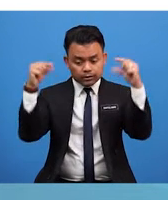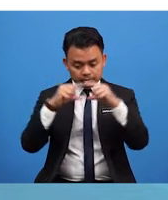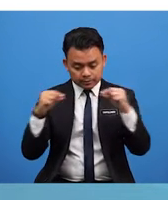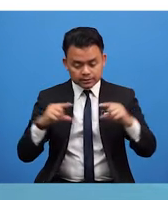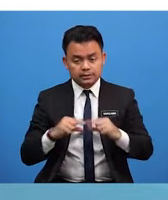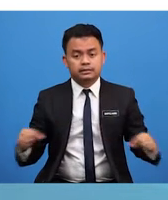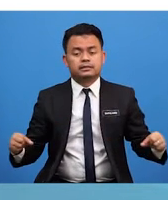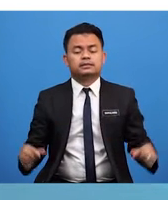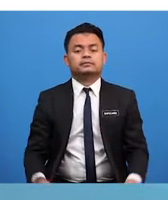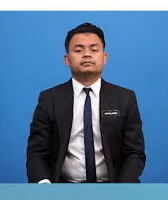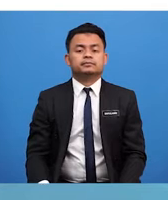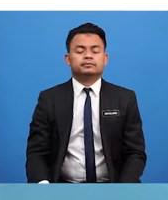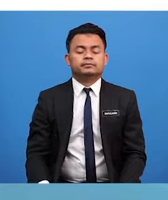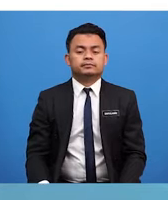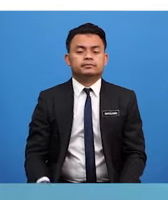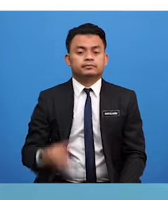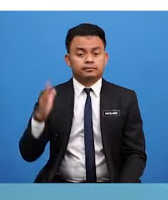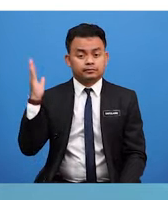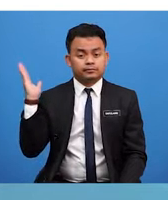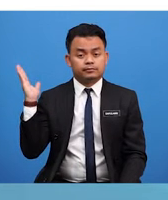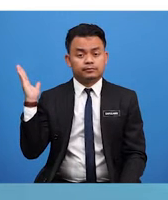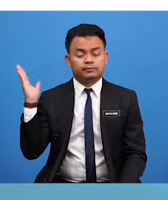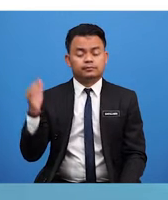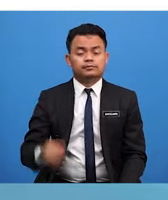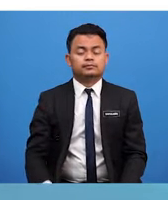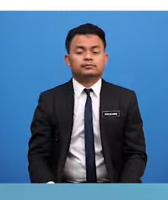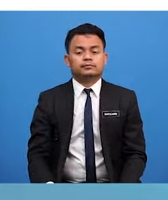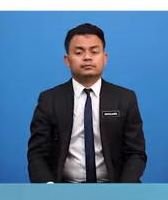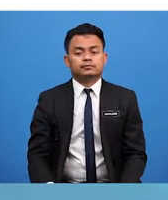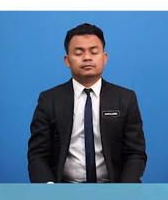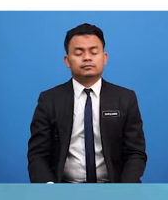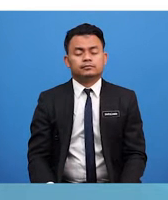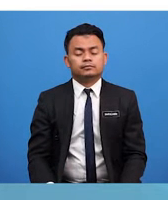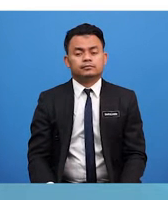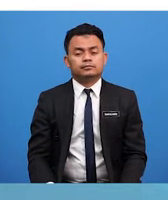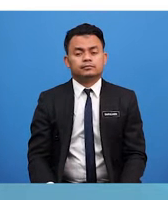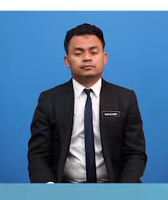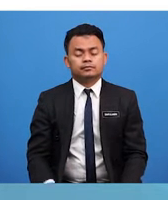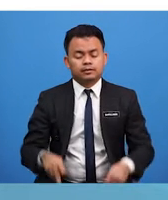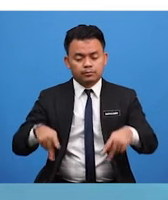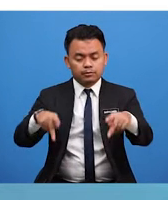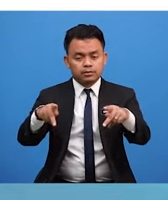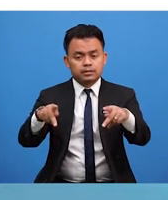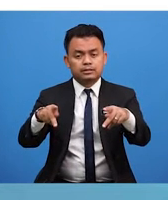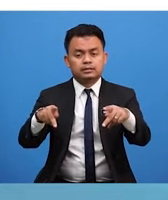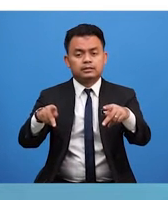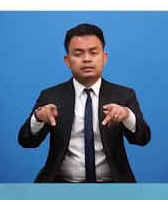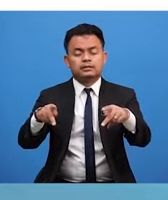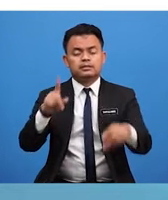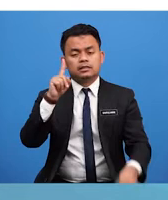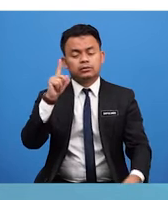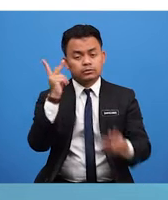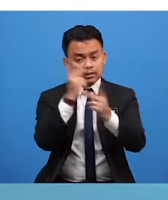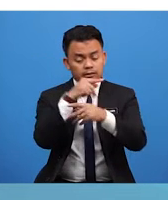putih. Proses terapan hanya dilakukan sekali sahaja dan kemudian diwarnakan mengikut pilihan warna